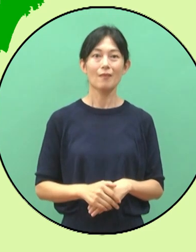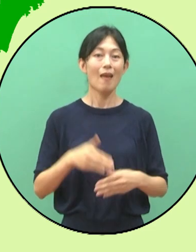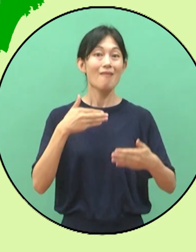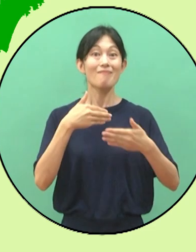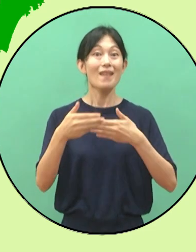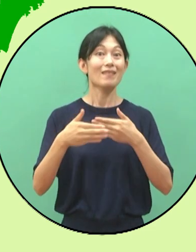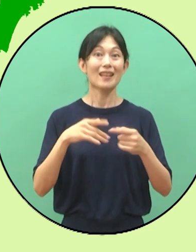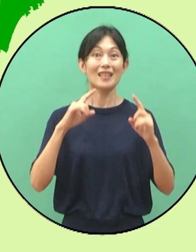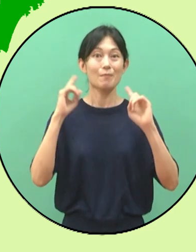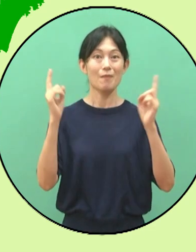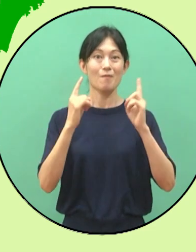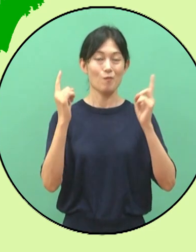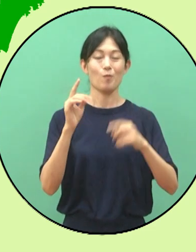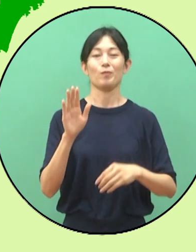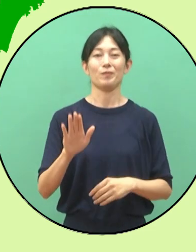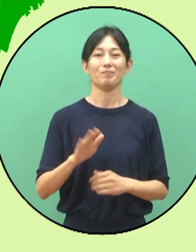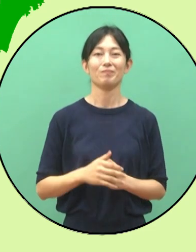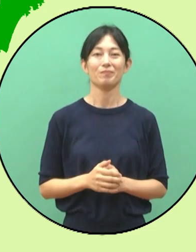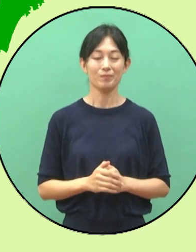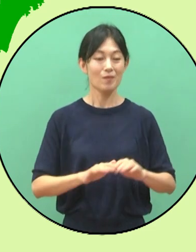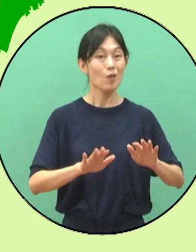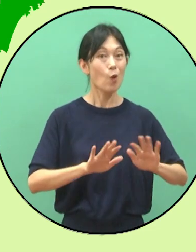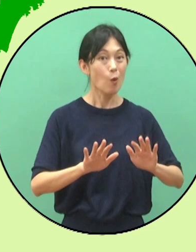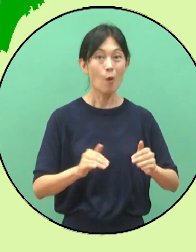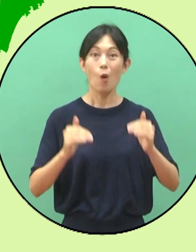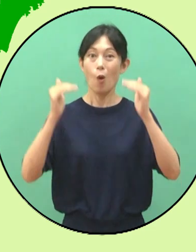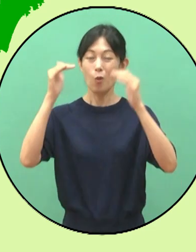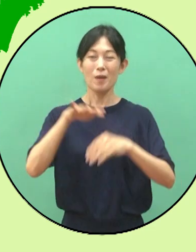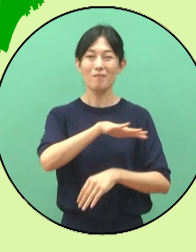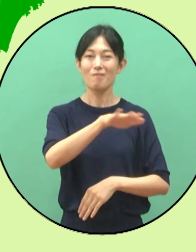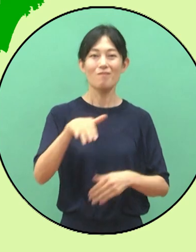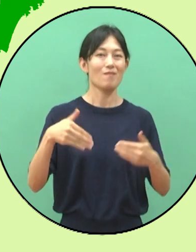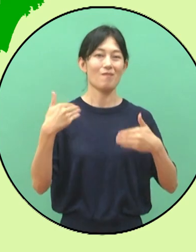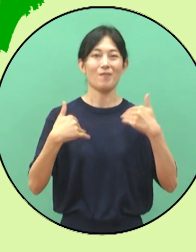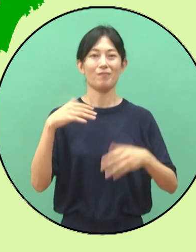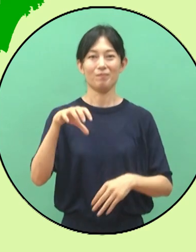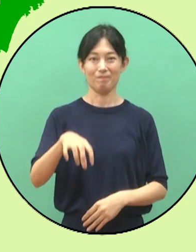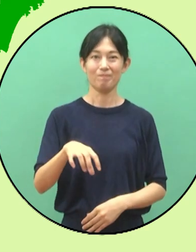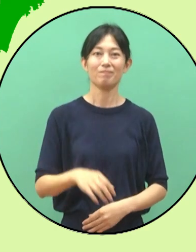に関する体験イベントも充実しており子どもから大人まで楽しめます。